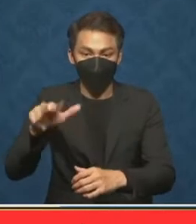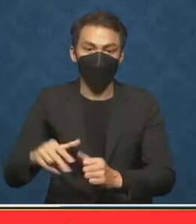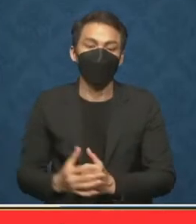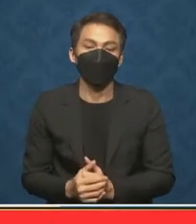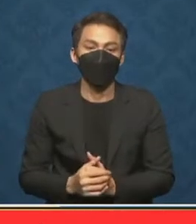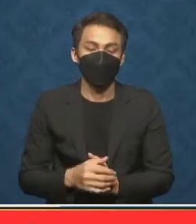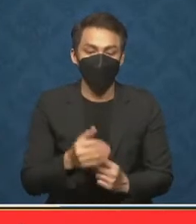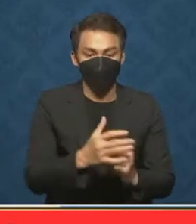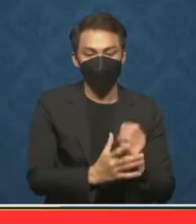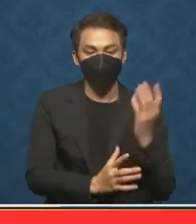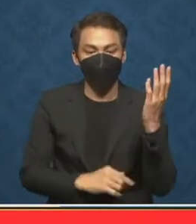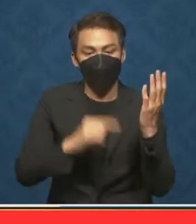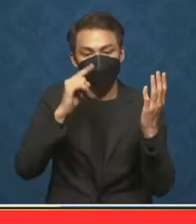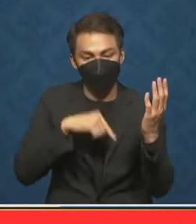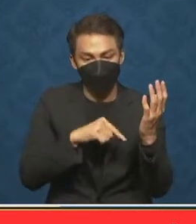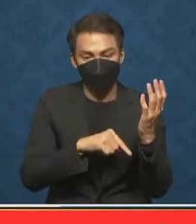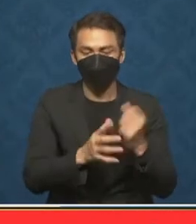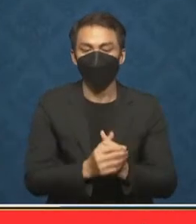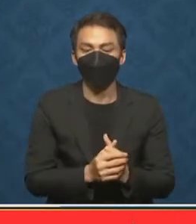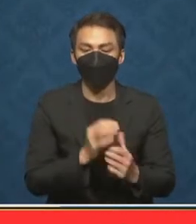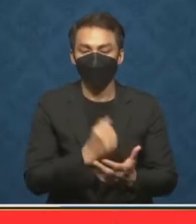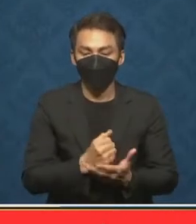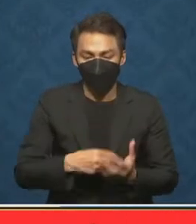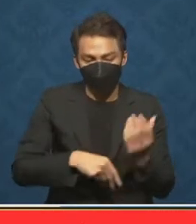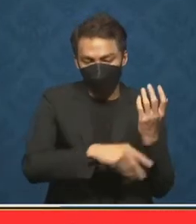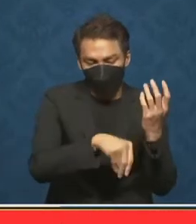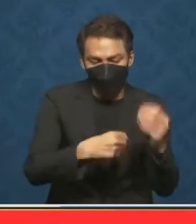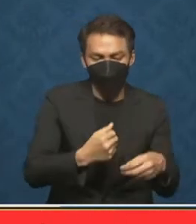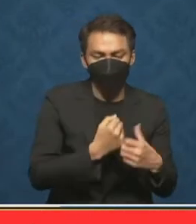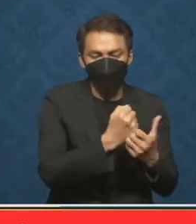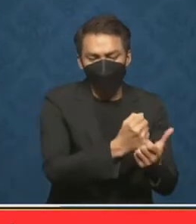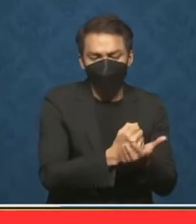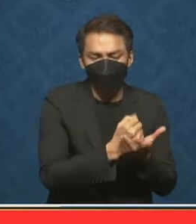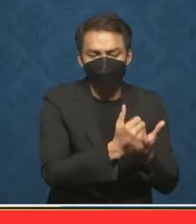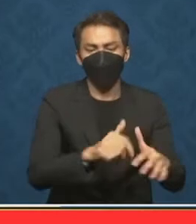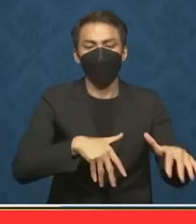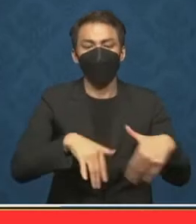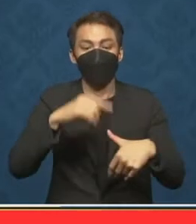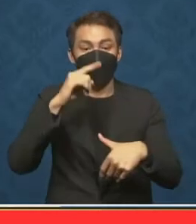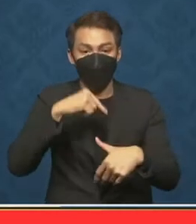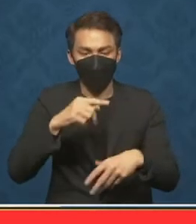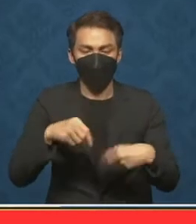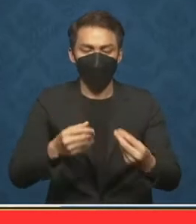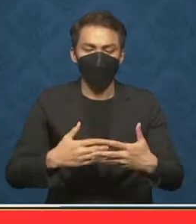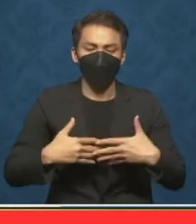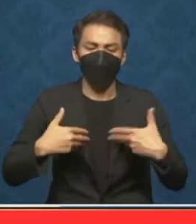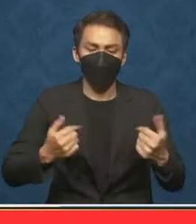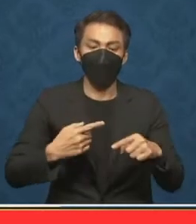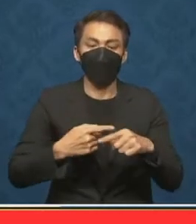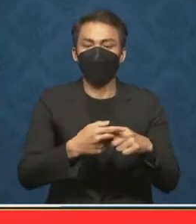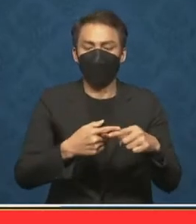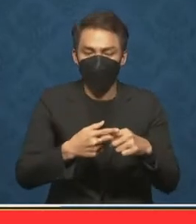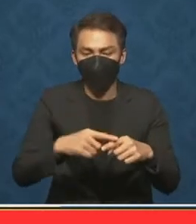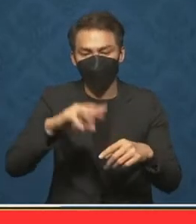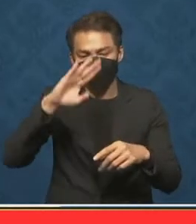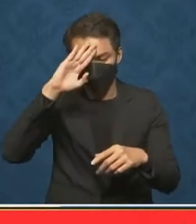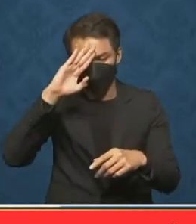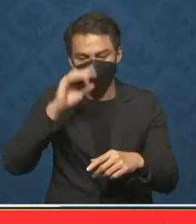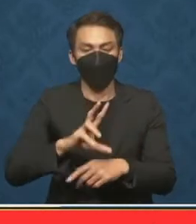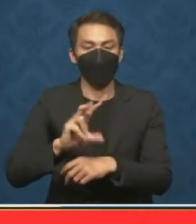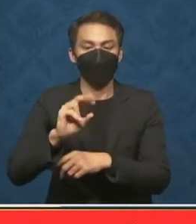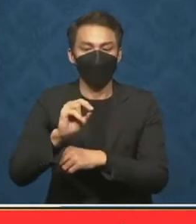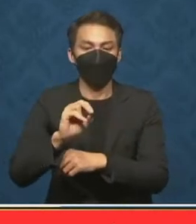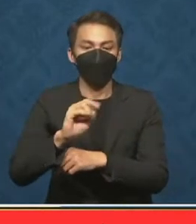ูแลต้นไม้ประเทศไยประสบความสำเร็จประชาชนมความสุขทั่วหน้าด้วยนัโบายเจ็บปวย 30 บาทรัษาทุกโลก